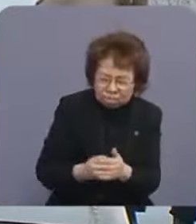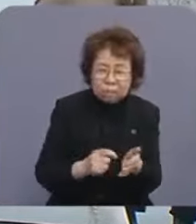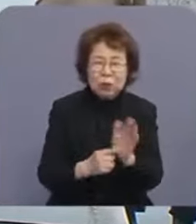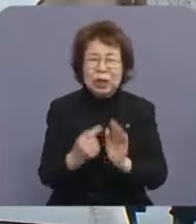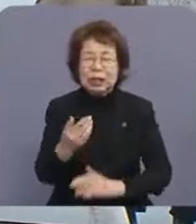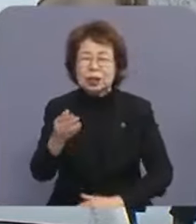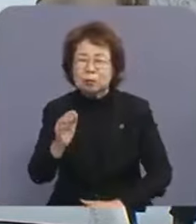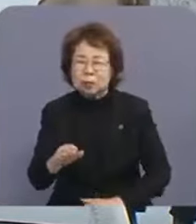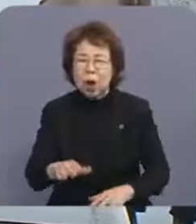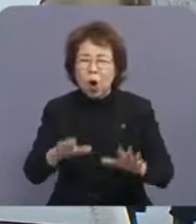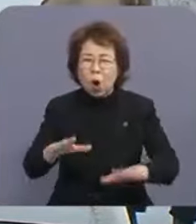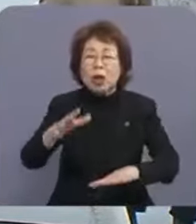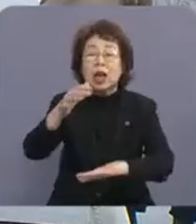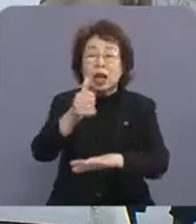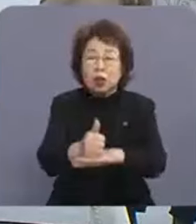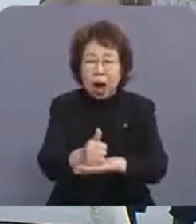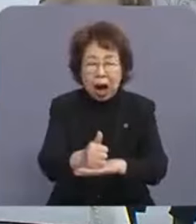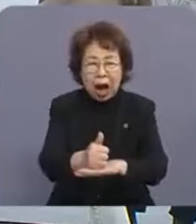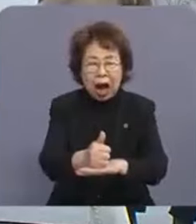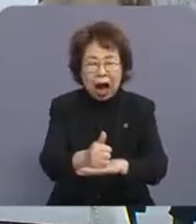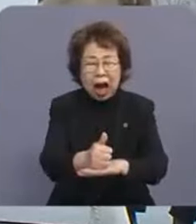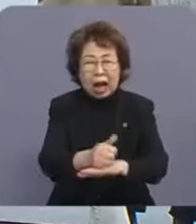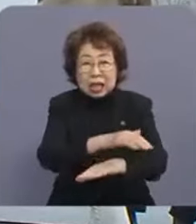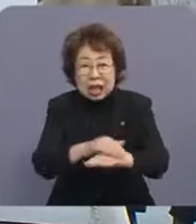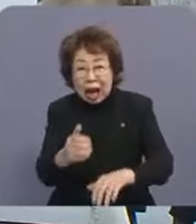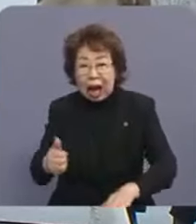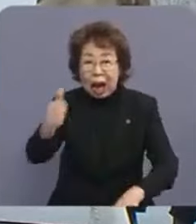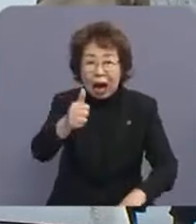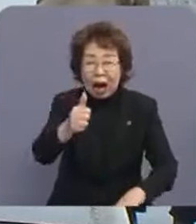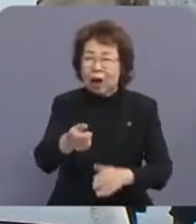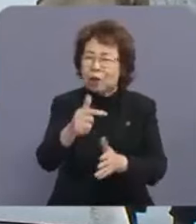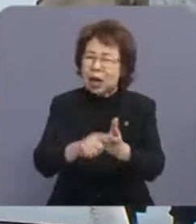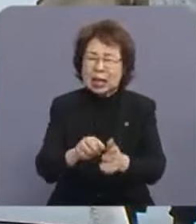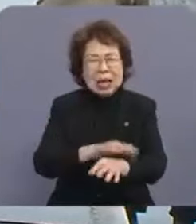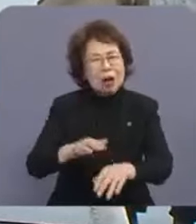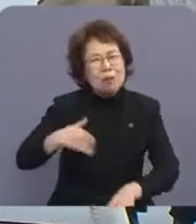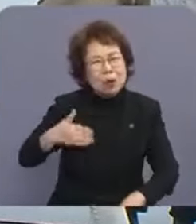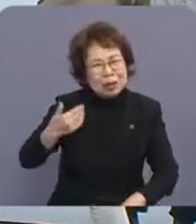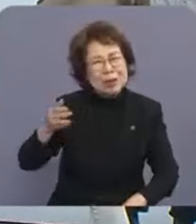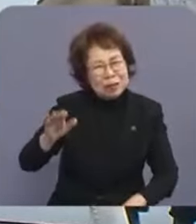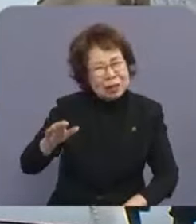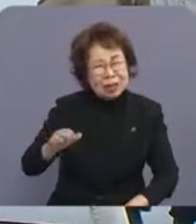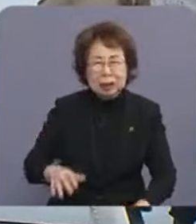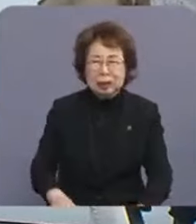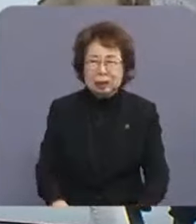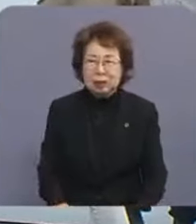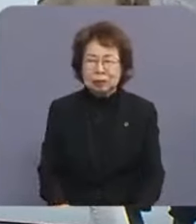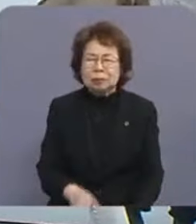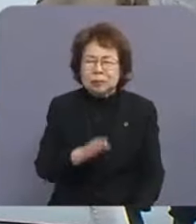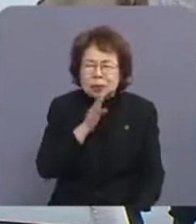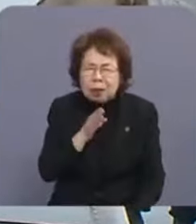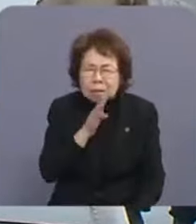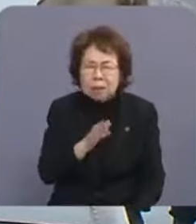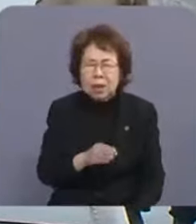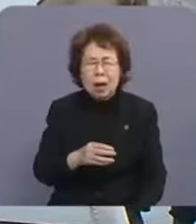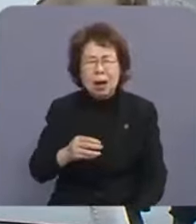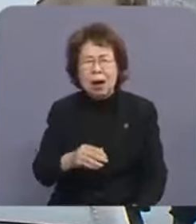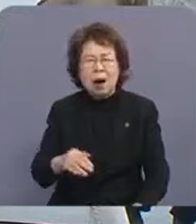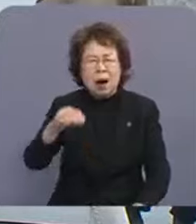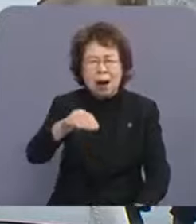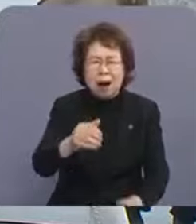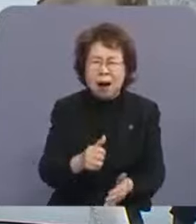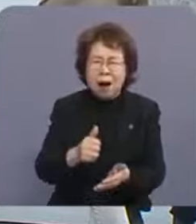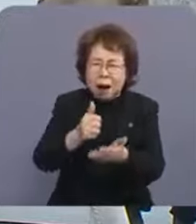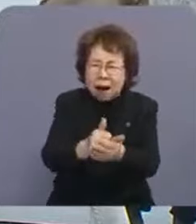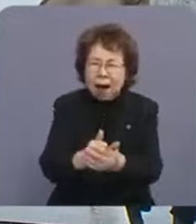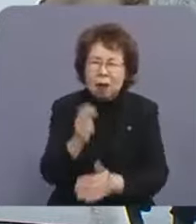했고요. 결과가 이제 준결선에 진출할지 어떻게 될지는 모르겠지만 준결선에 진출하게 된다면 오늘보다 더 나은